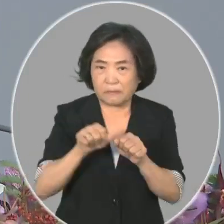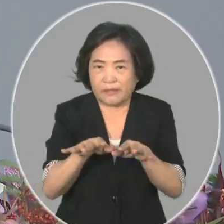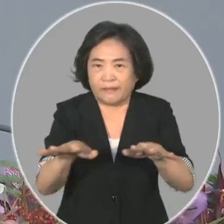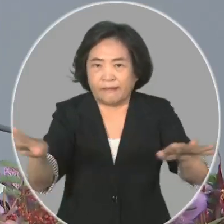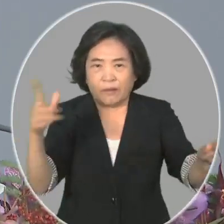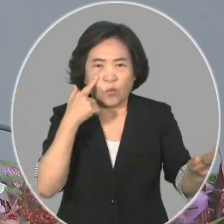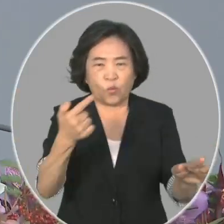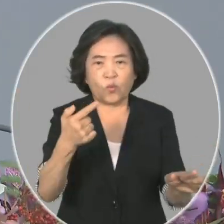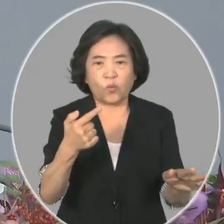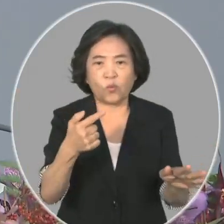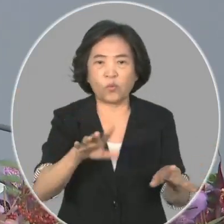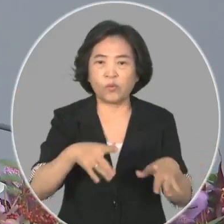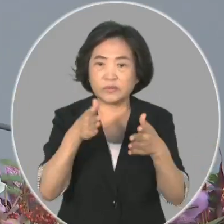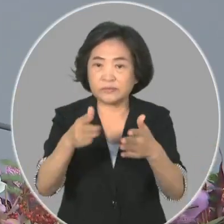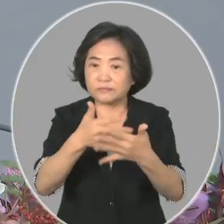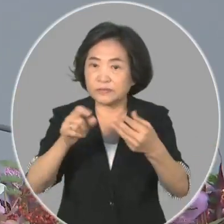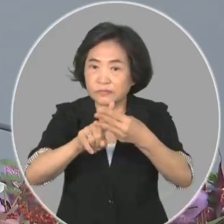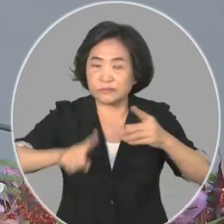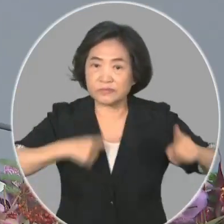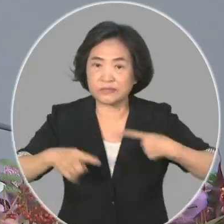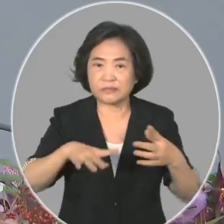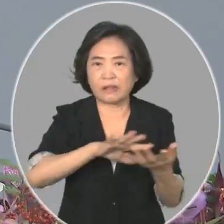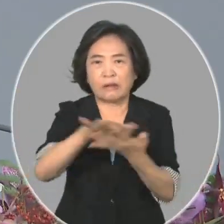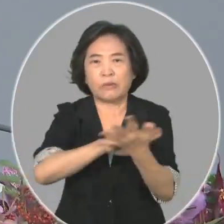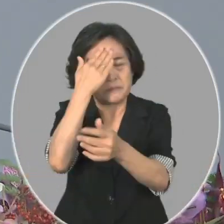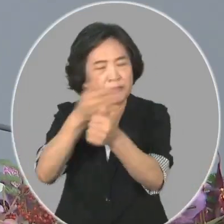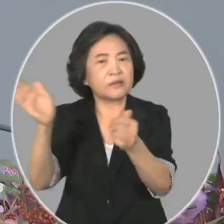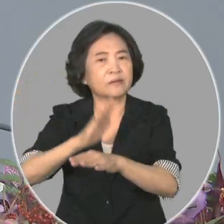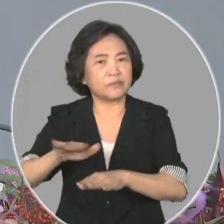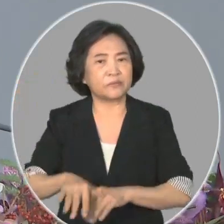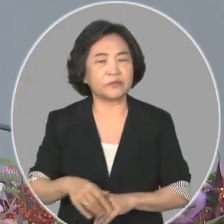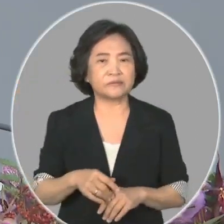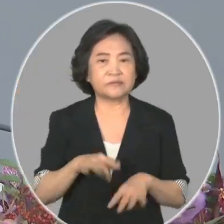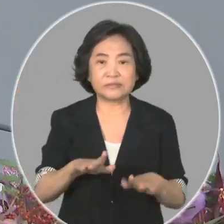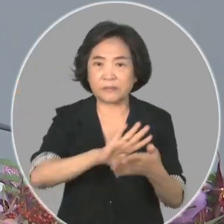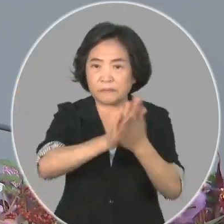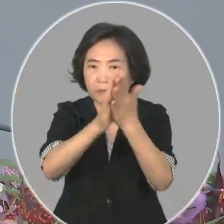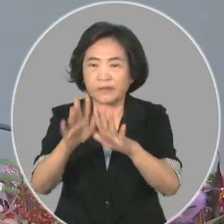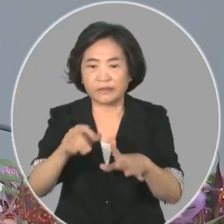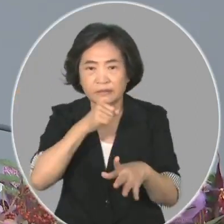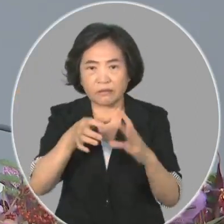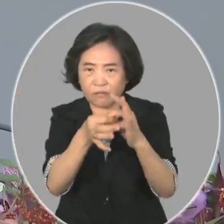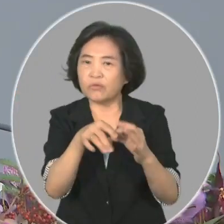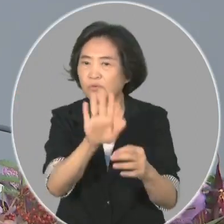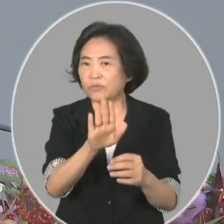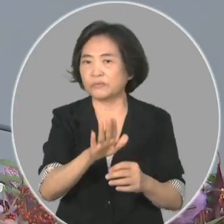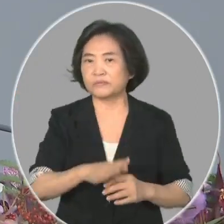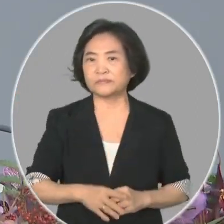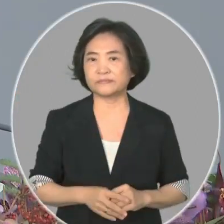战自由民主的世界秩序，这些变局都跟台湾息息相